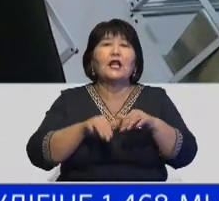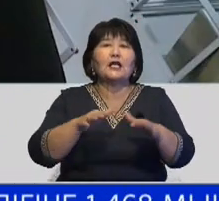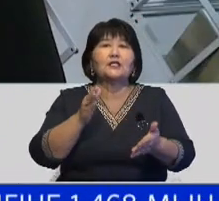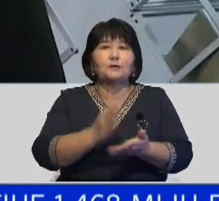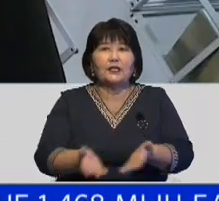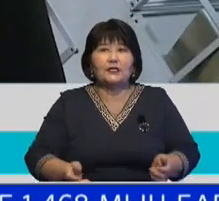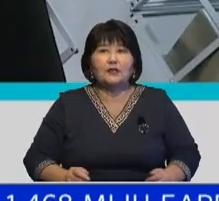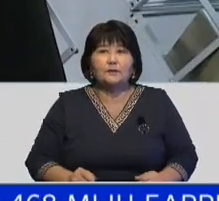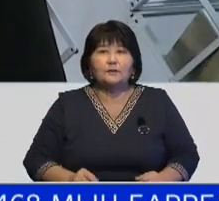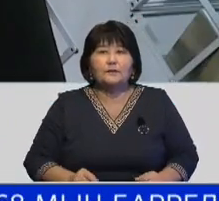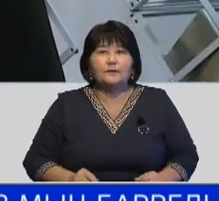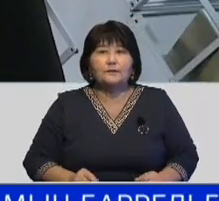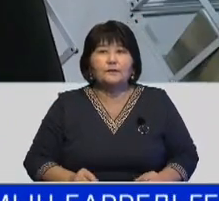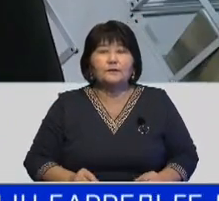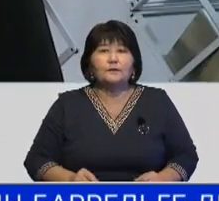келеді.